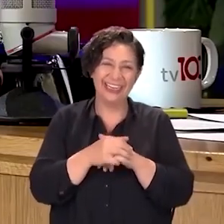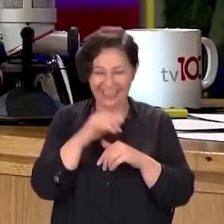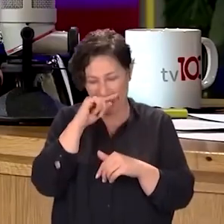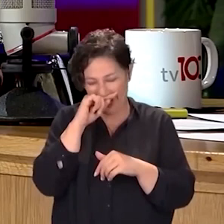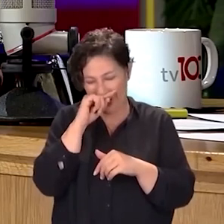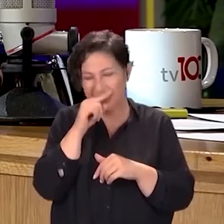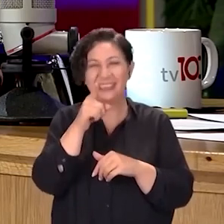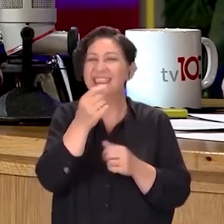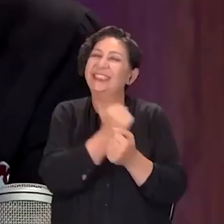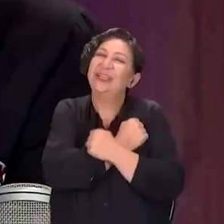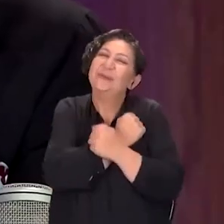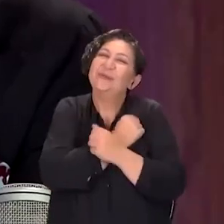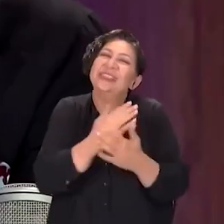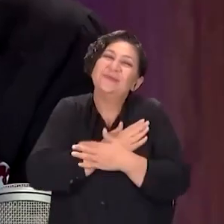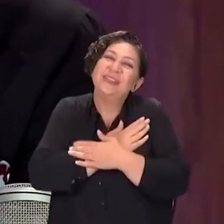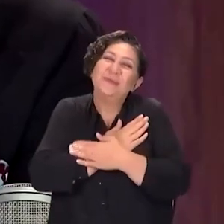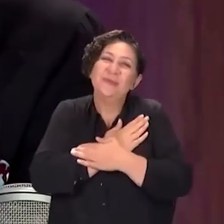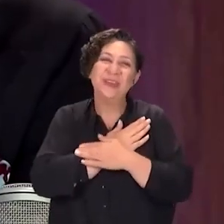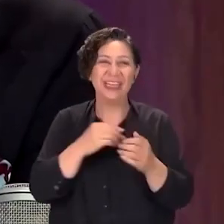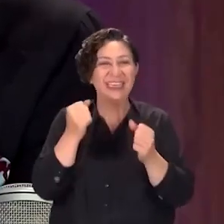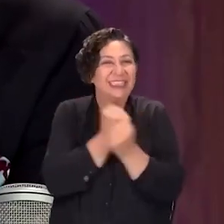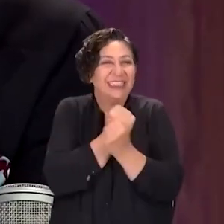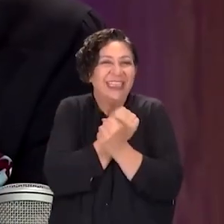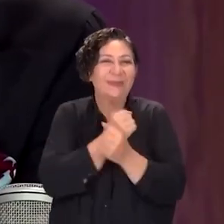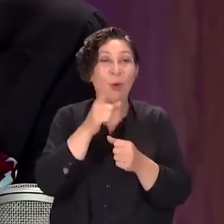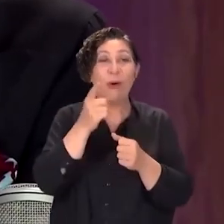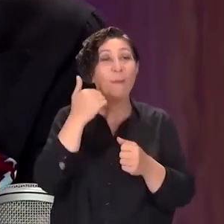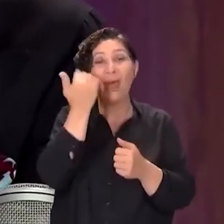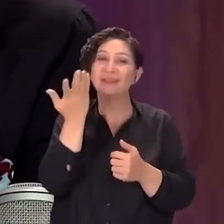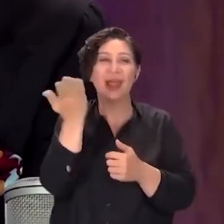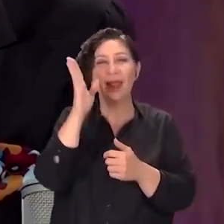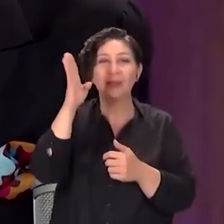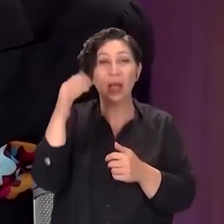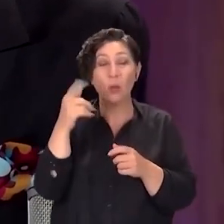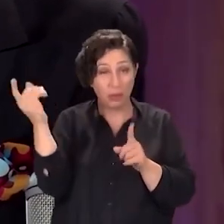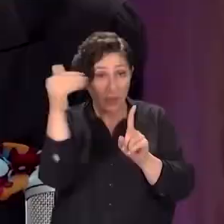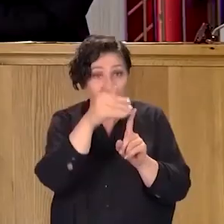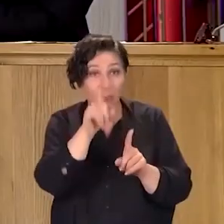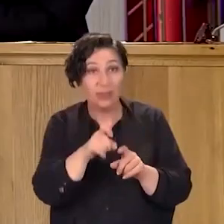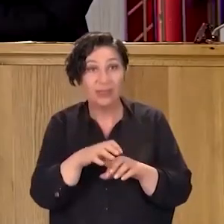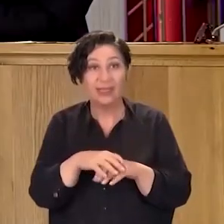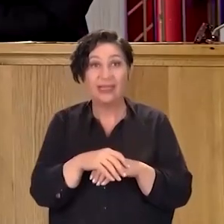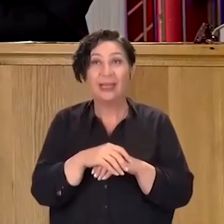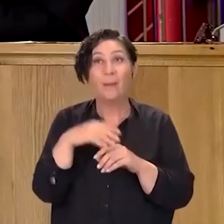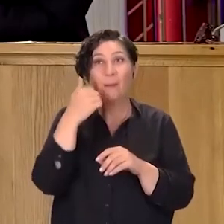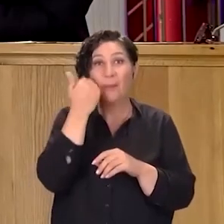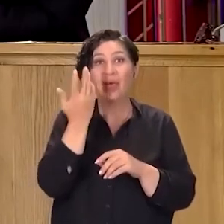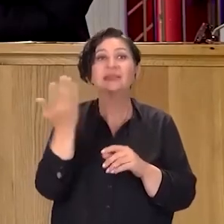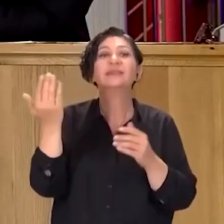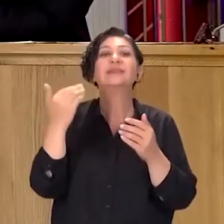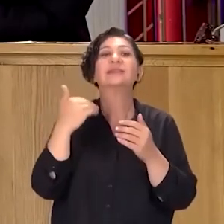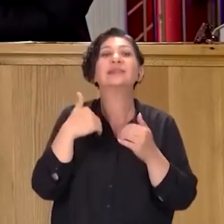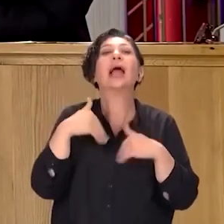Ay canımın içisin sen. Canım o benim. Nerelere gidiyor? Hiç sana geldim ama Beyaz Öztürk. Beyazıt